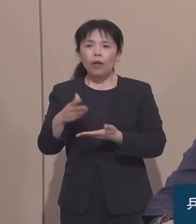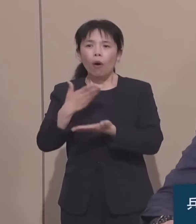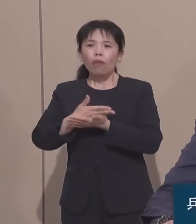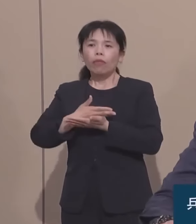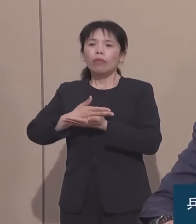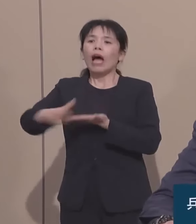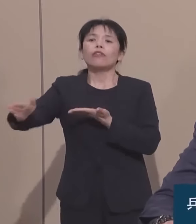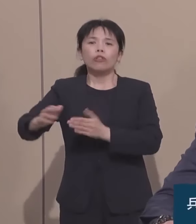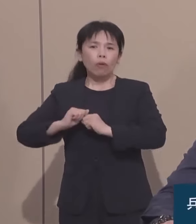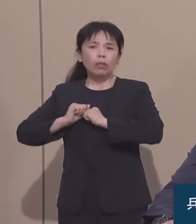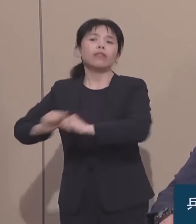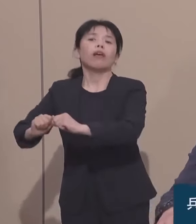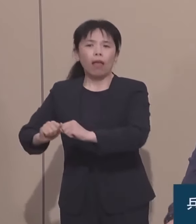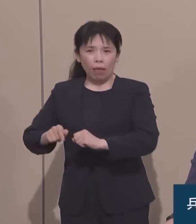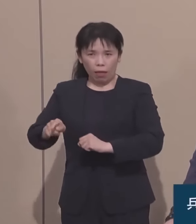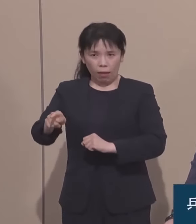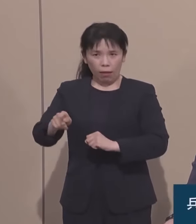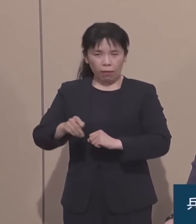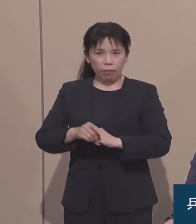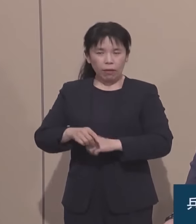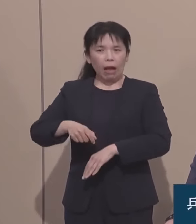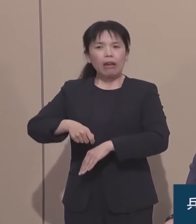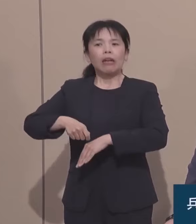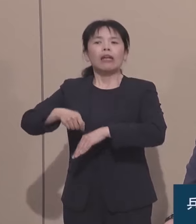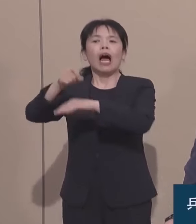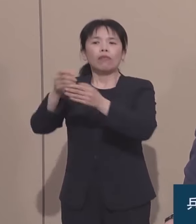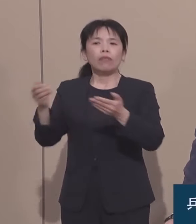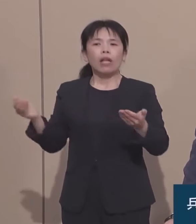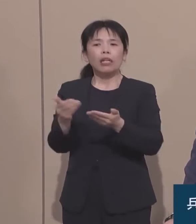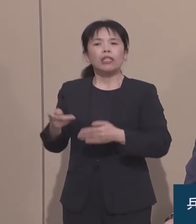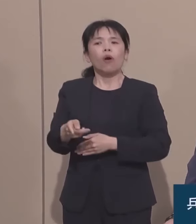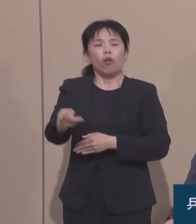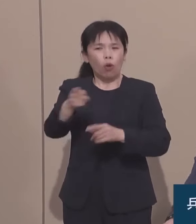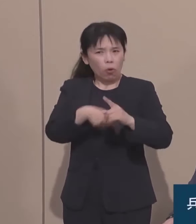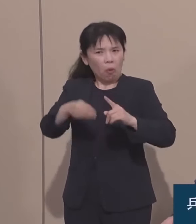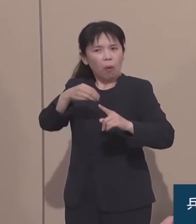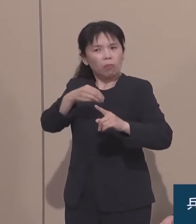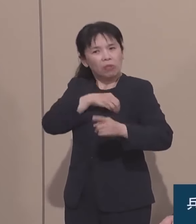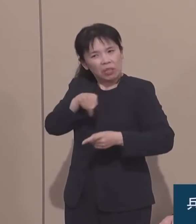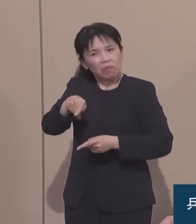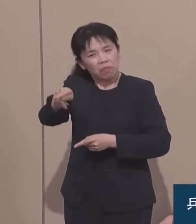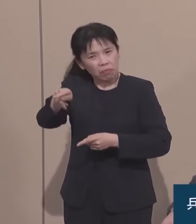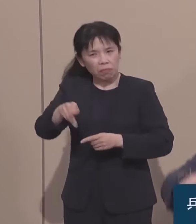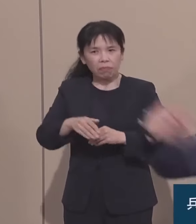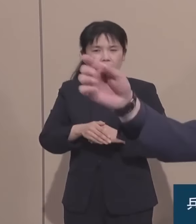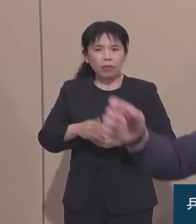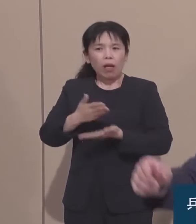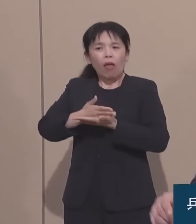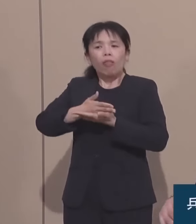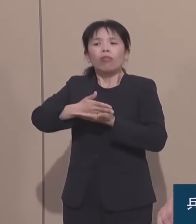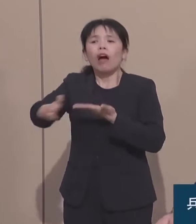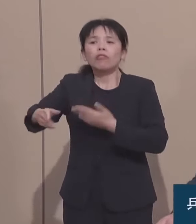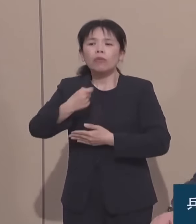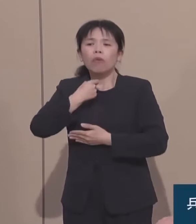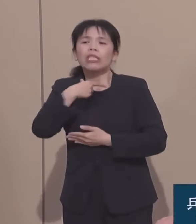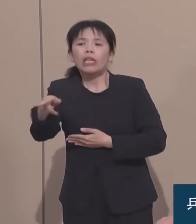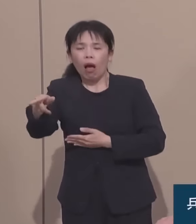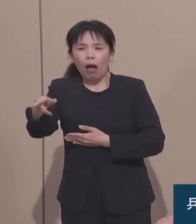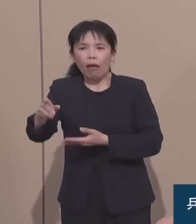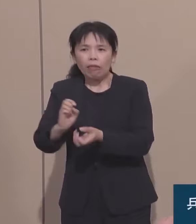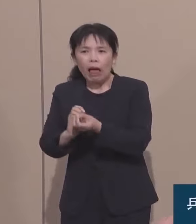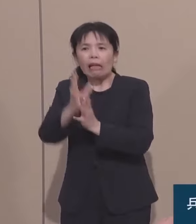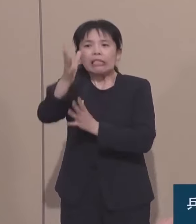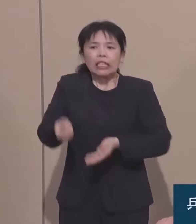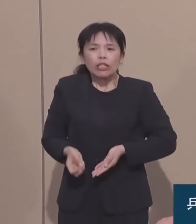立ち退きさしてこいよ楽な商売やな務員は立ちのきやがるやったら火つけてこい